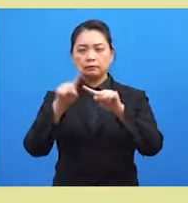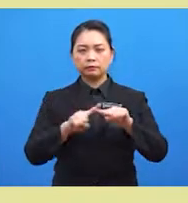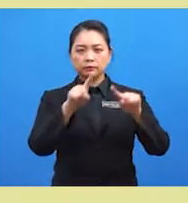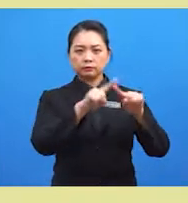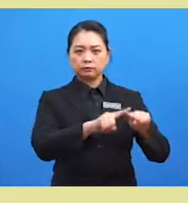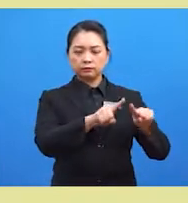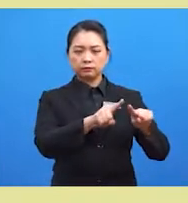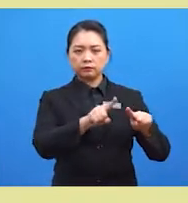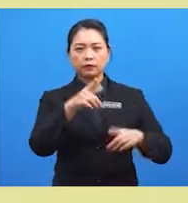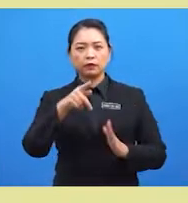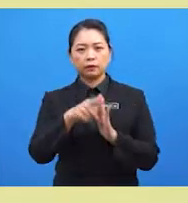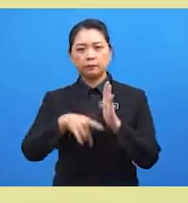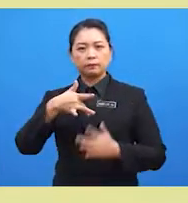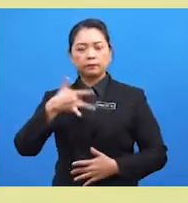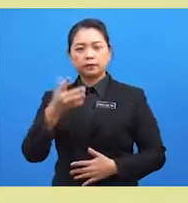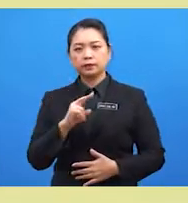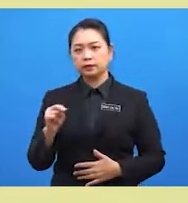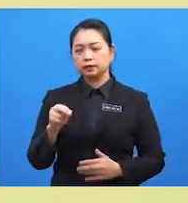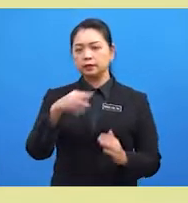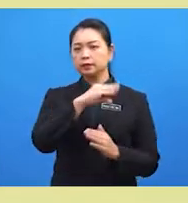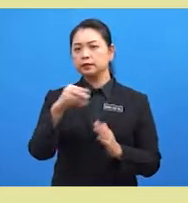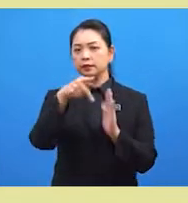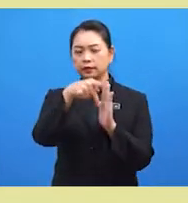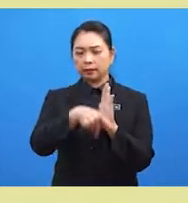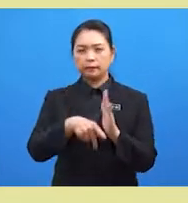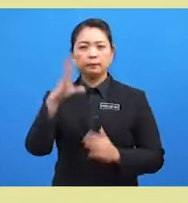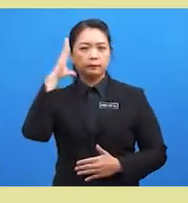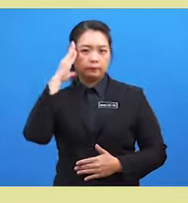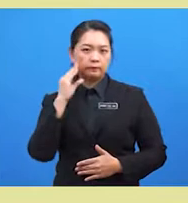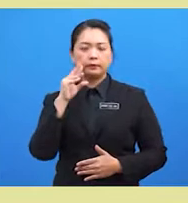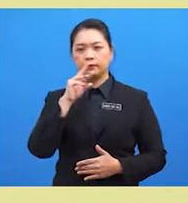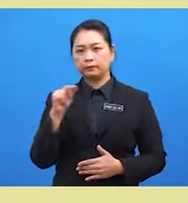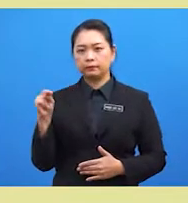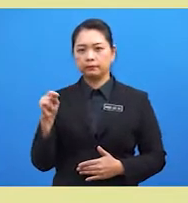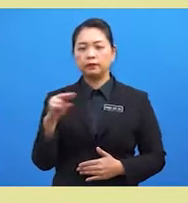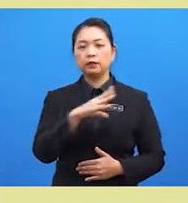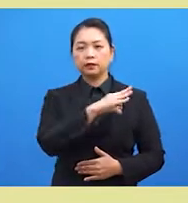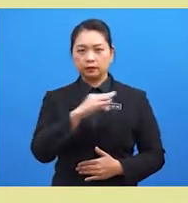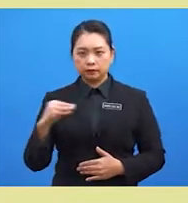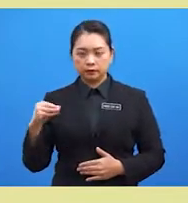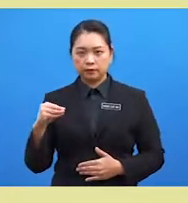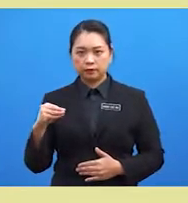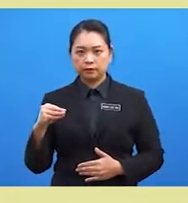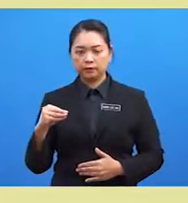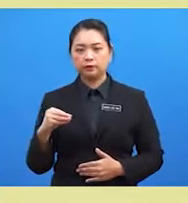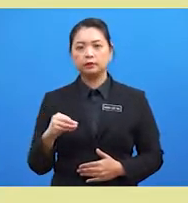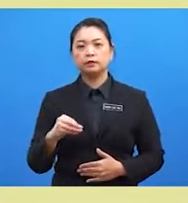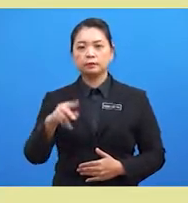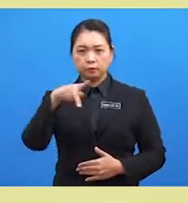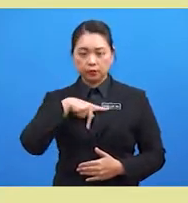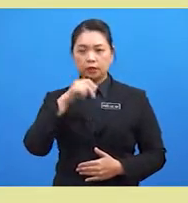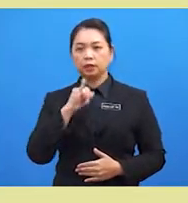membangkitkan pelbagai perasaan dan pengalaman